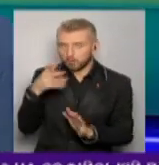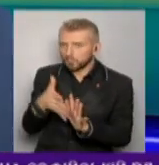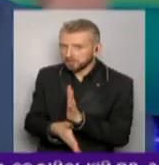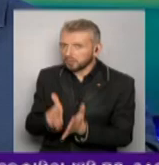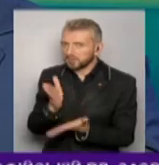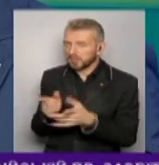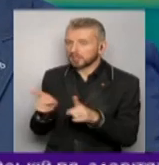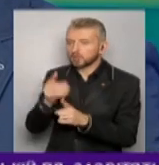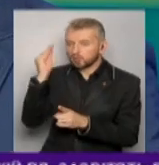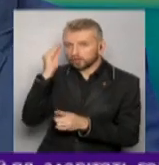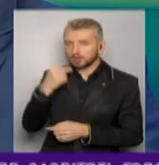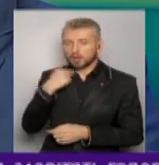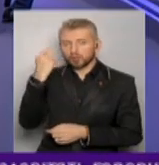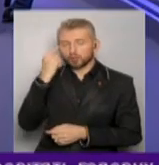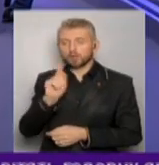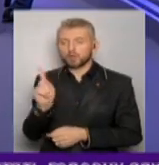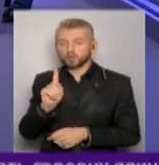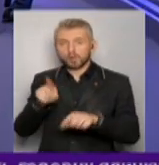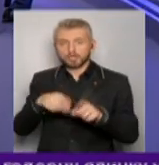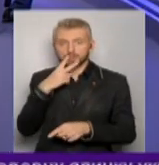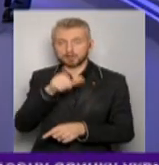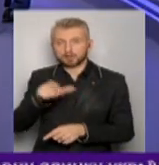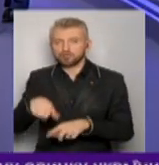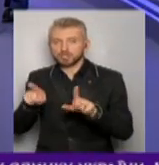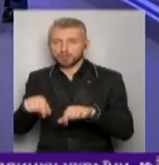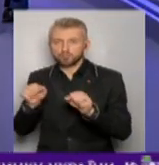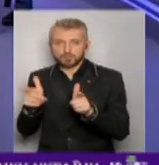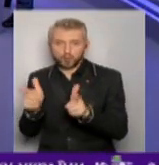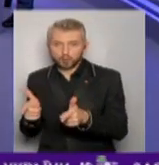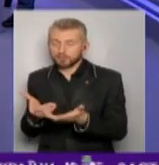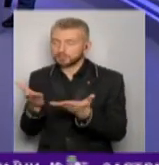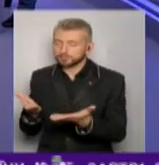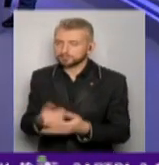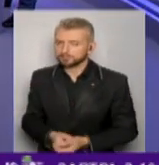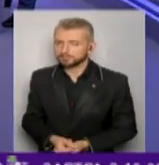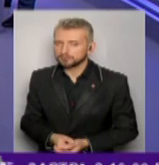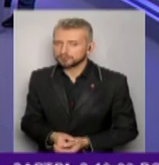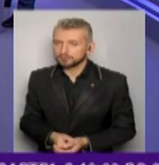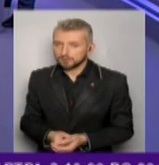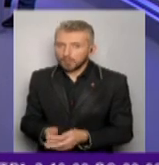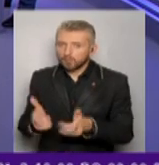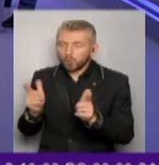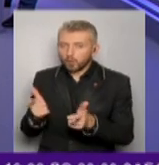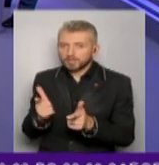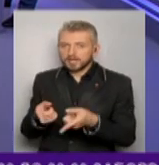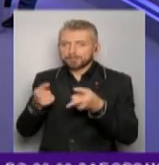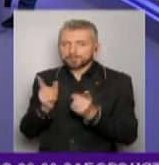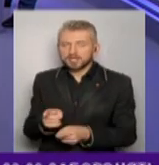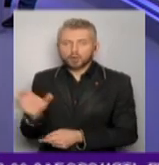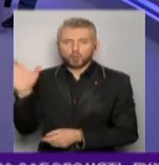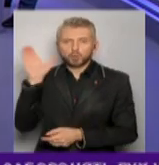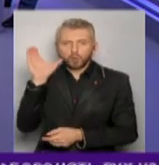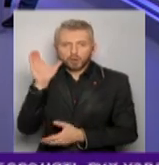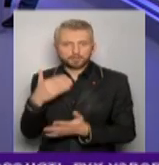такі думки. І я думаю, що і деякі глядачі теж можуть погодитися. Пане Леоніде, погодьтеся. Ну, дійсно, слухає там,